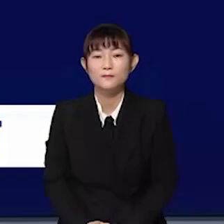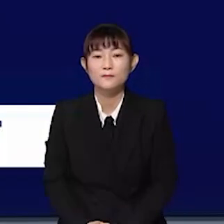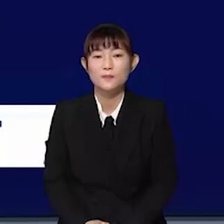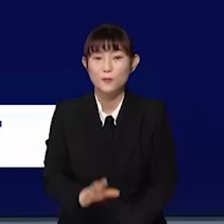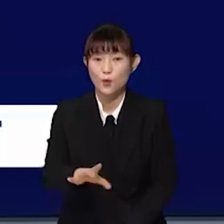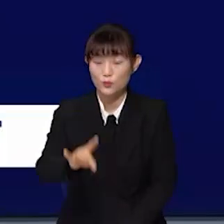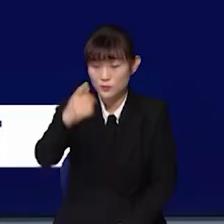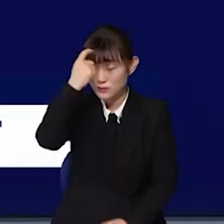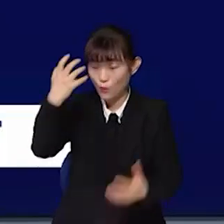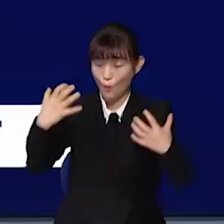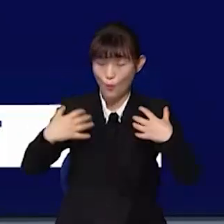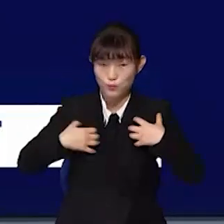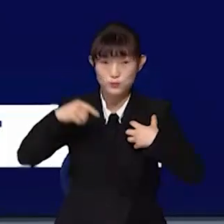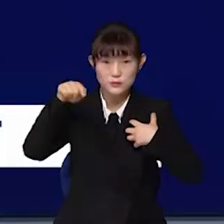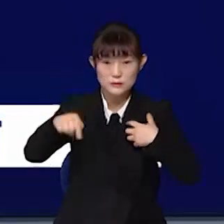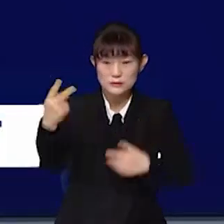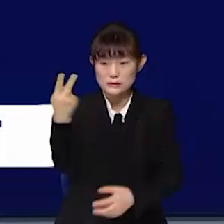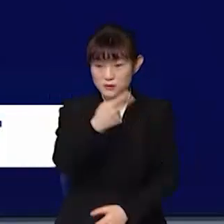정부에서